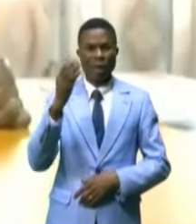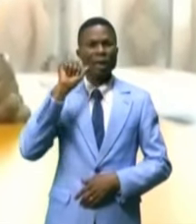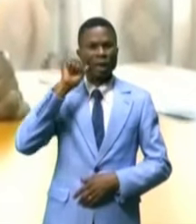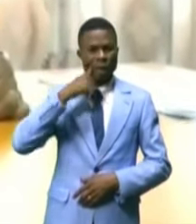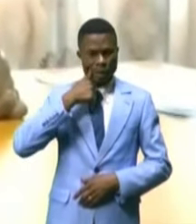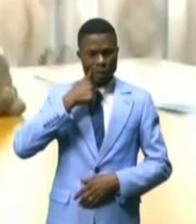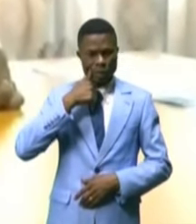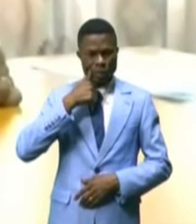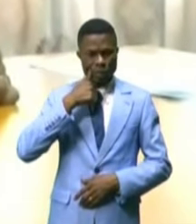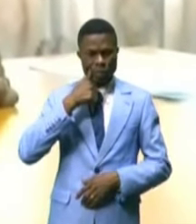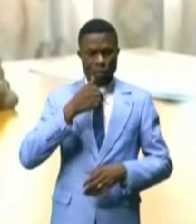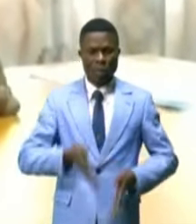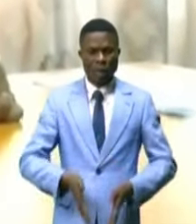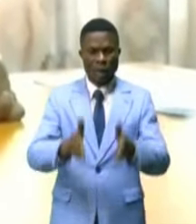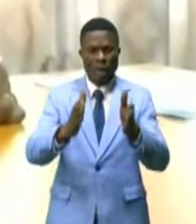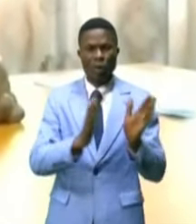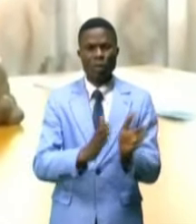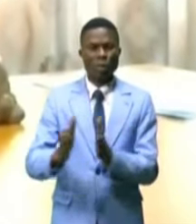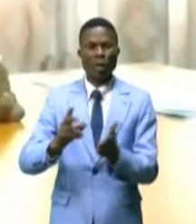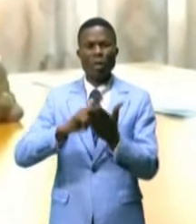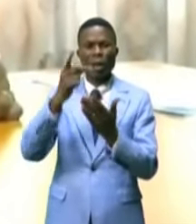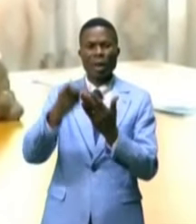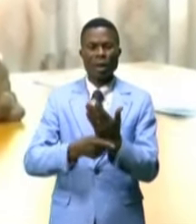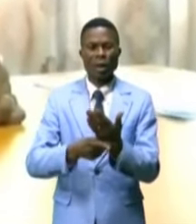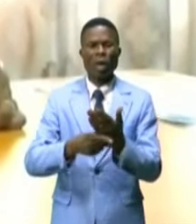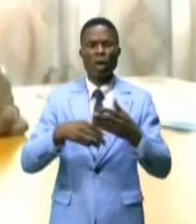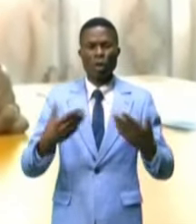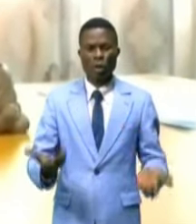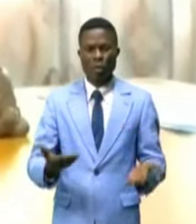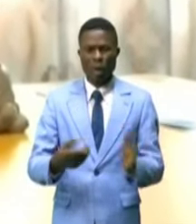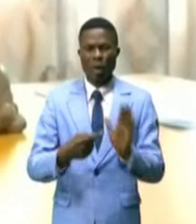2024. Et l'itinéraire se présente de la manière que voici.